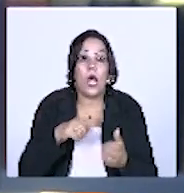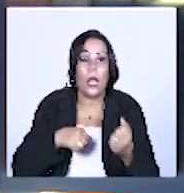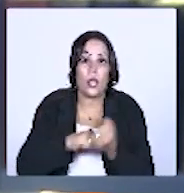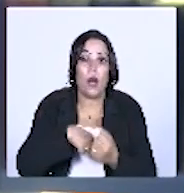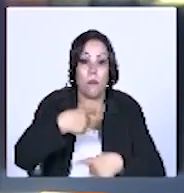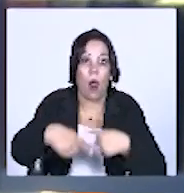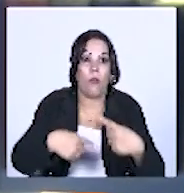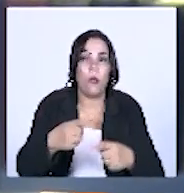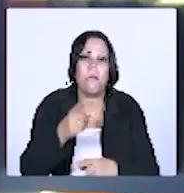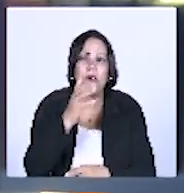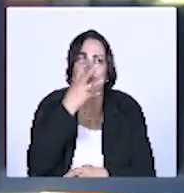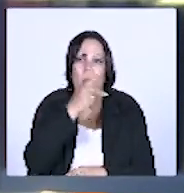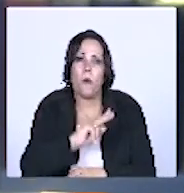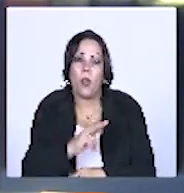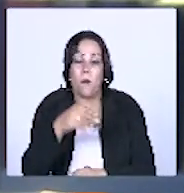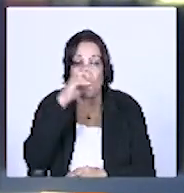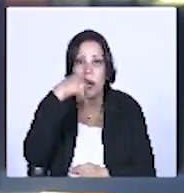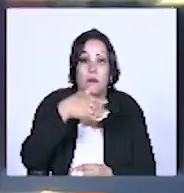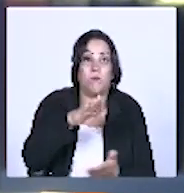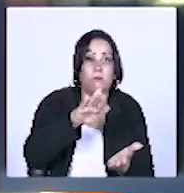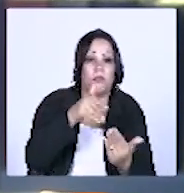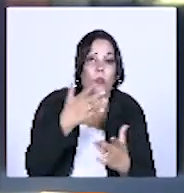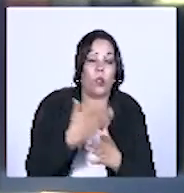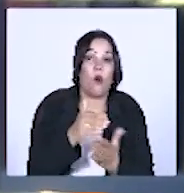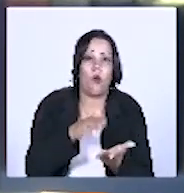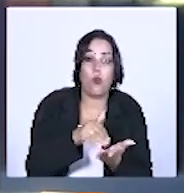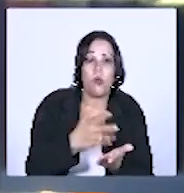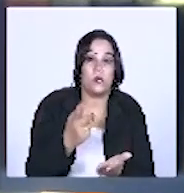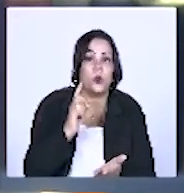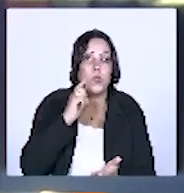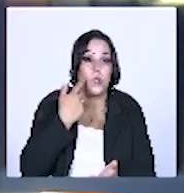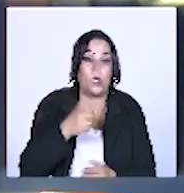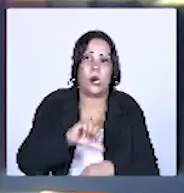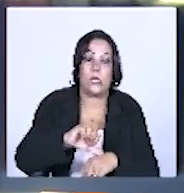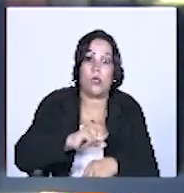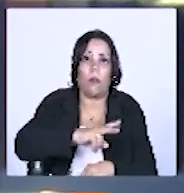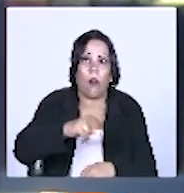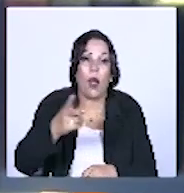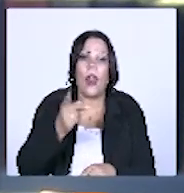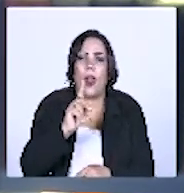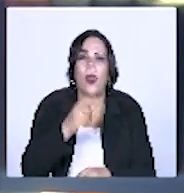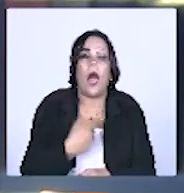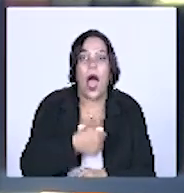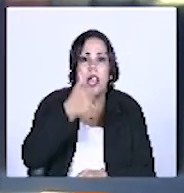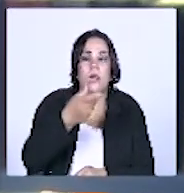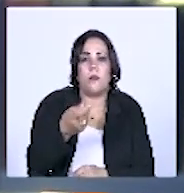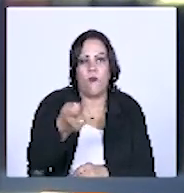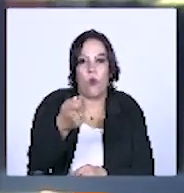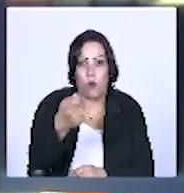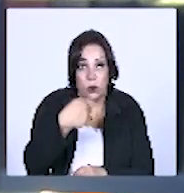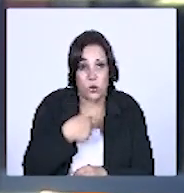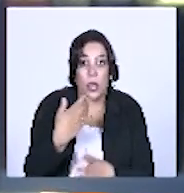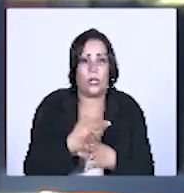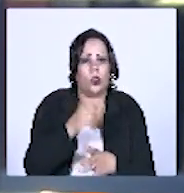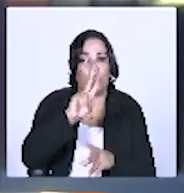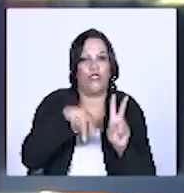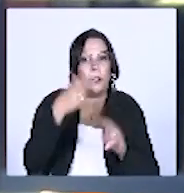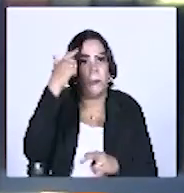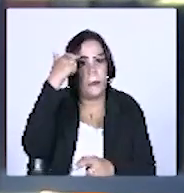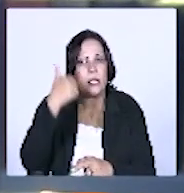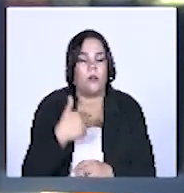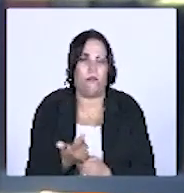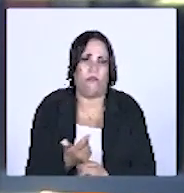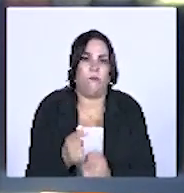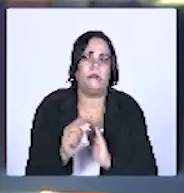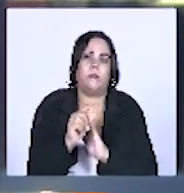بدل ما المواطن يحصل على سلع بيحصل على مقابل نقدي يشتري بهيه السلع طيب